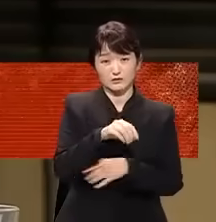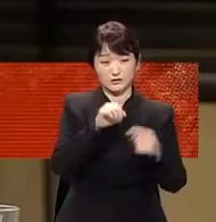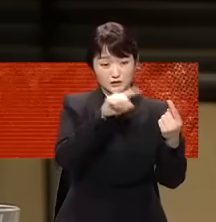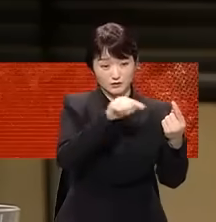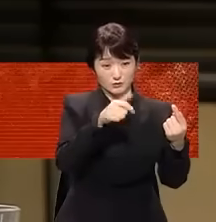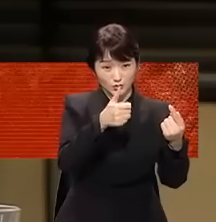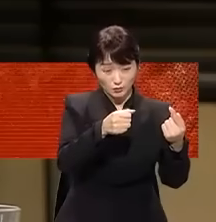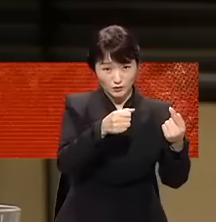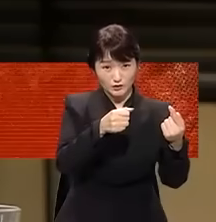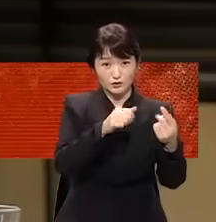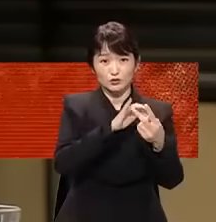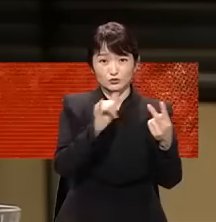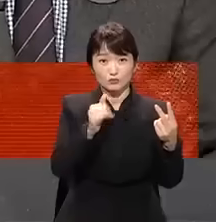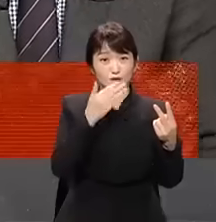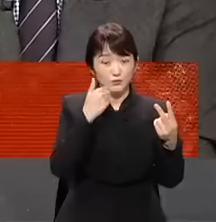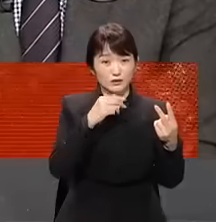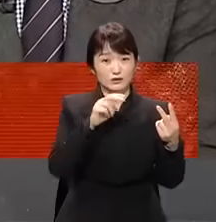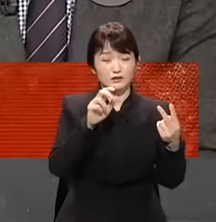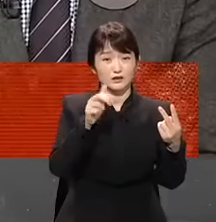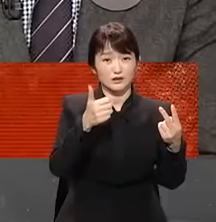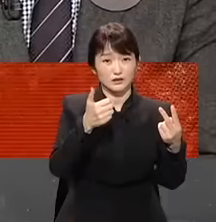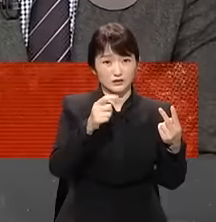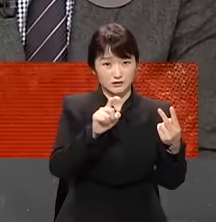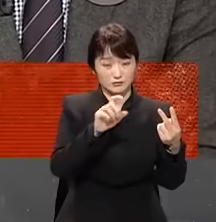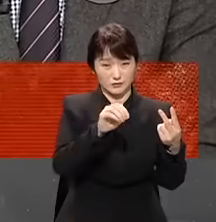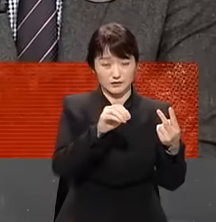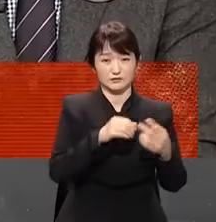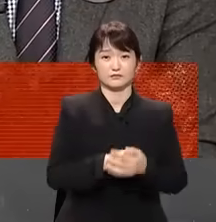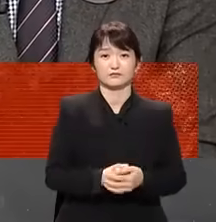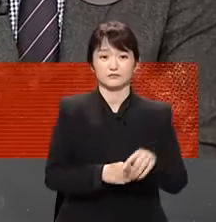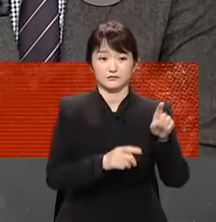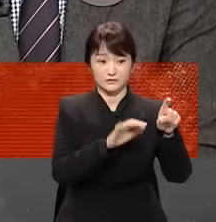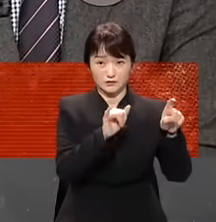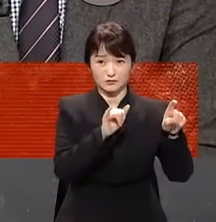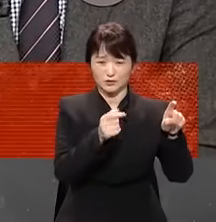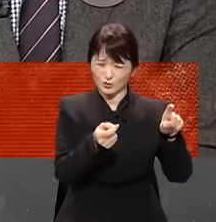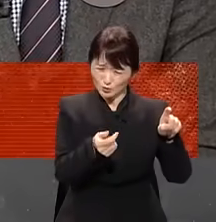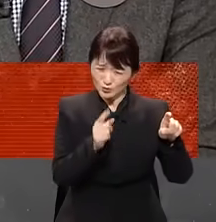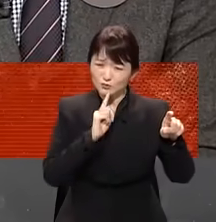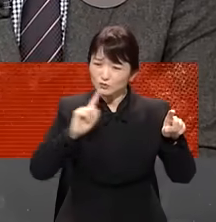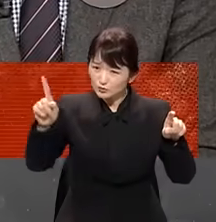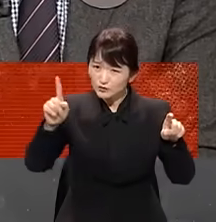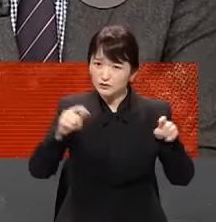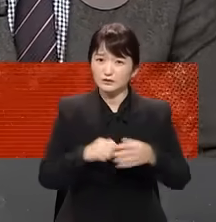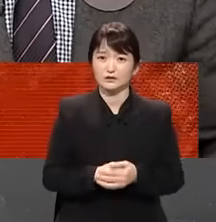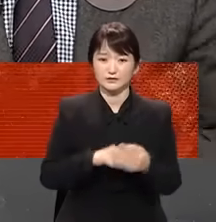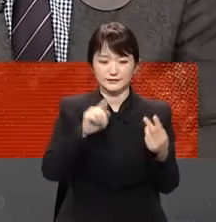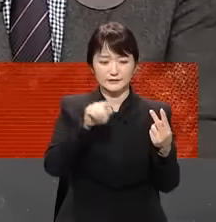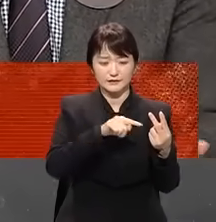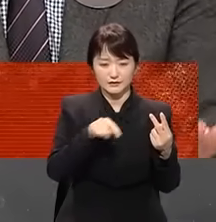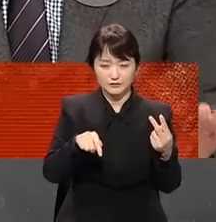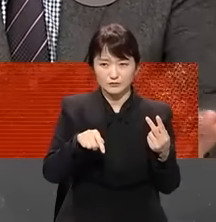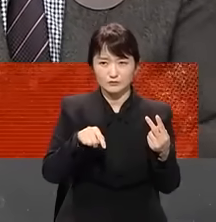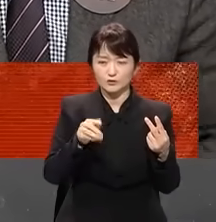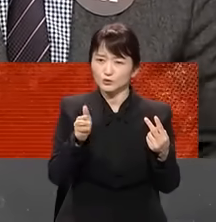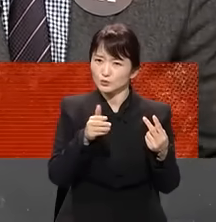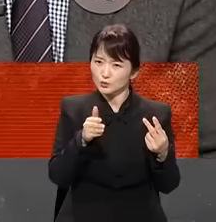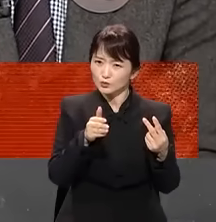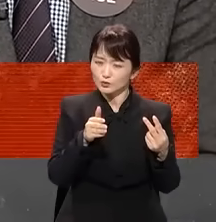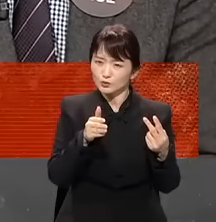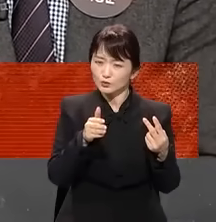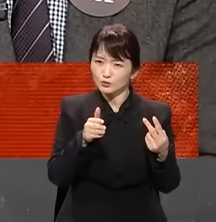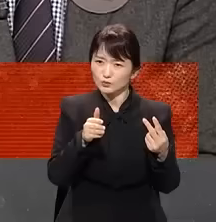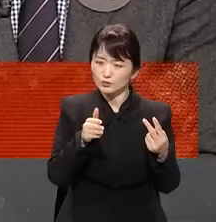5만 원 두 명 해서 먹는다면 다른 거 더 주겠죠 근데 10명 해서 저걸 시키니까 그럼 2인분 치라도 약간 나머지 좀 좀